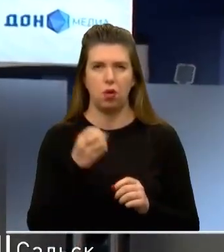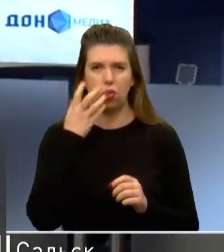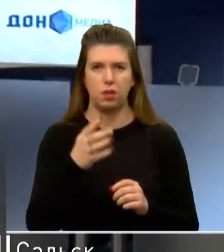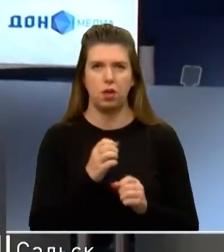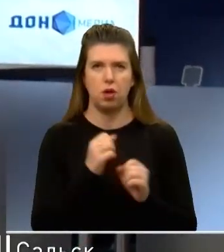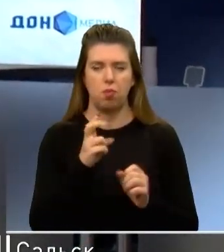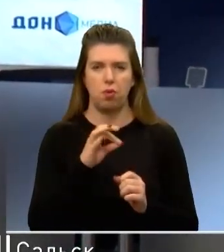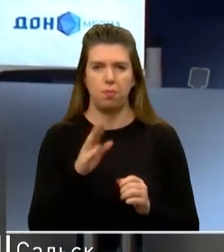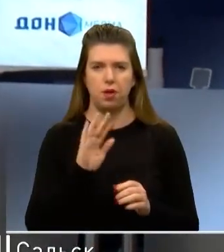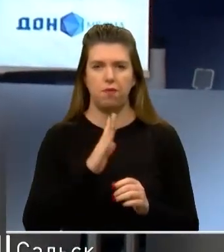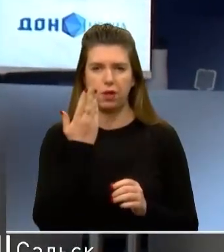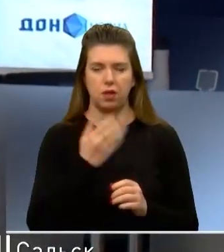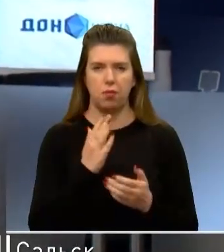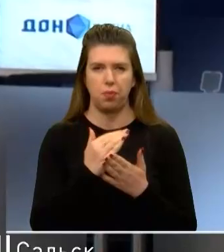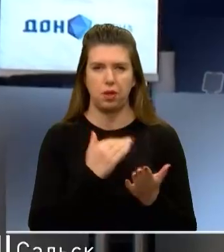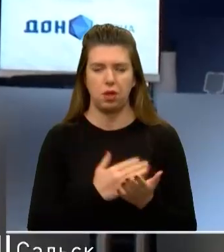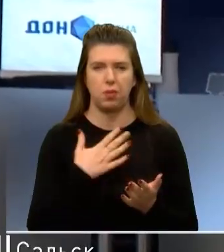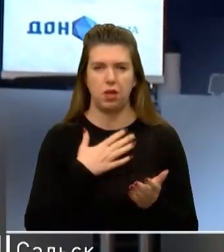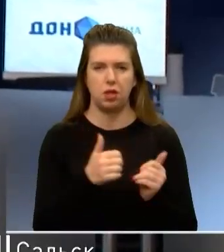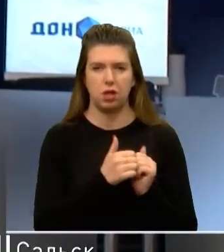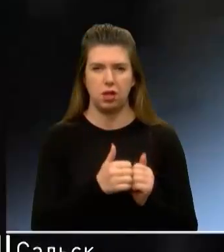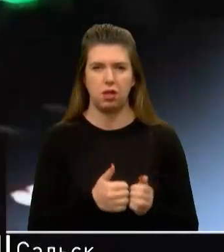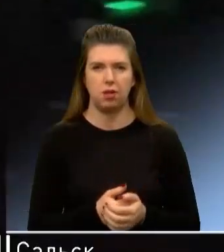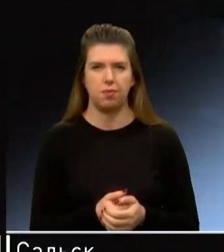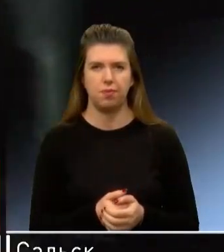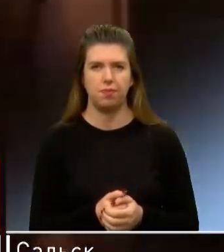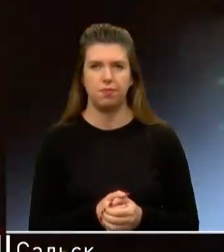бомбы врага в репортаже наших